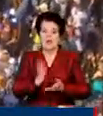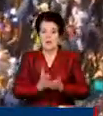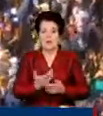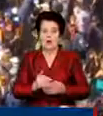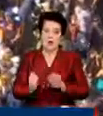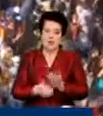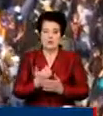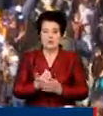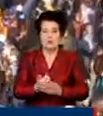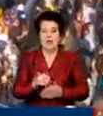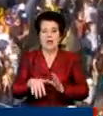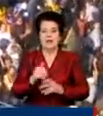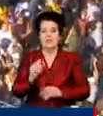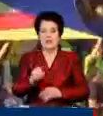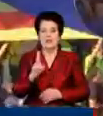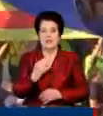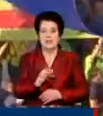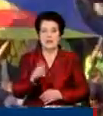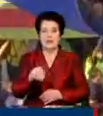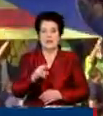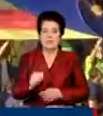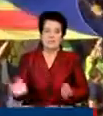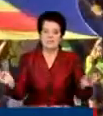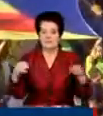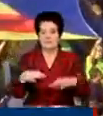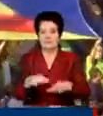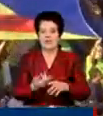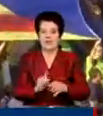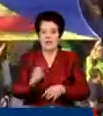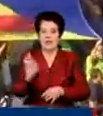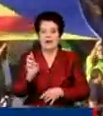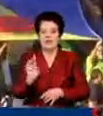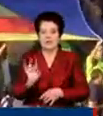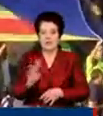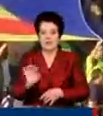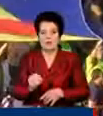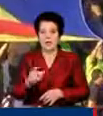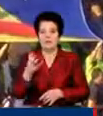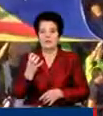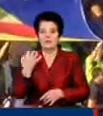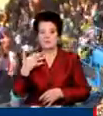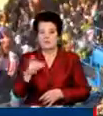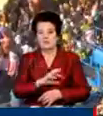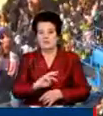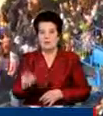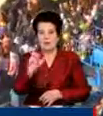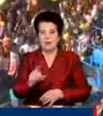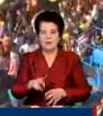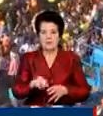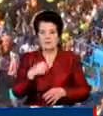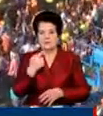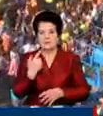noi alegeri în Catalonia. Anunțul Madridului a umplut din nou străzile la Barcelona. Peste 450.000 de oameni, potrivit poliției,